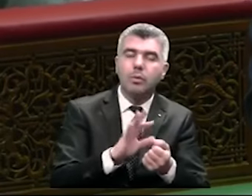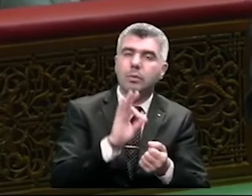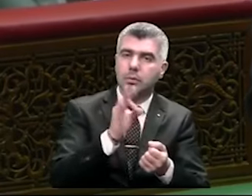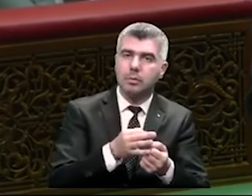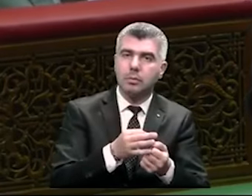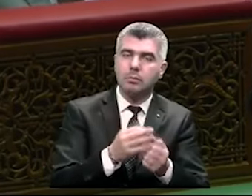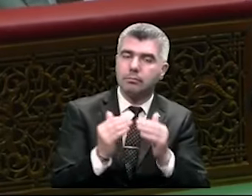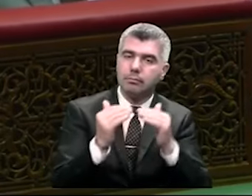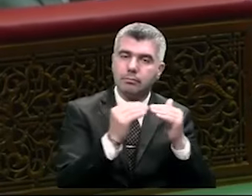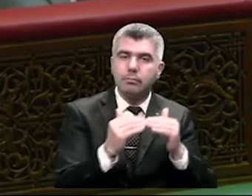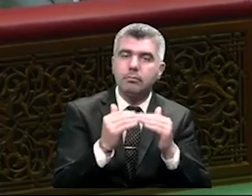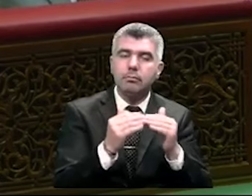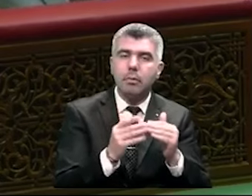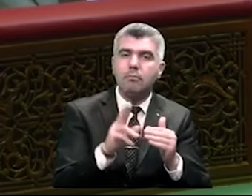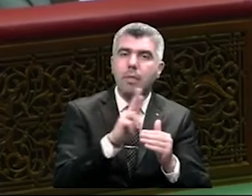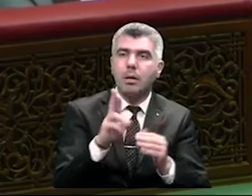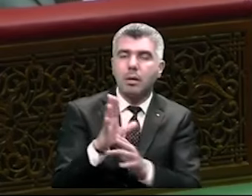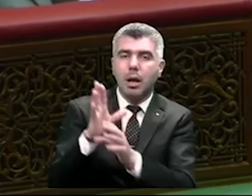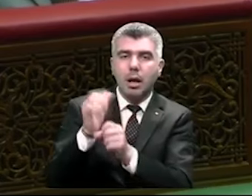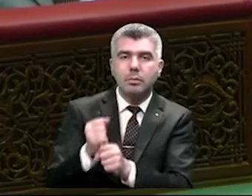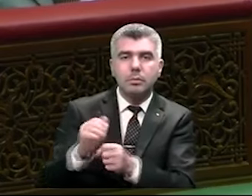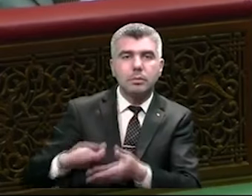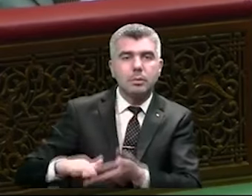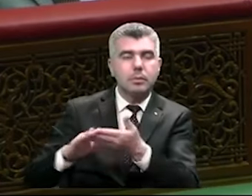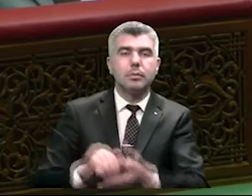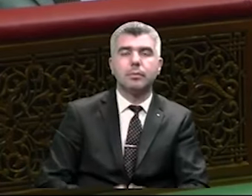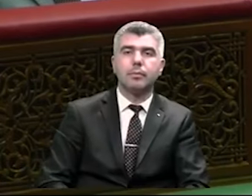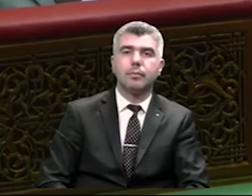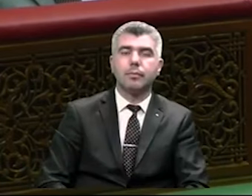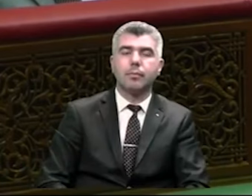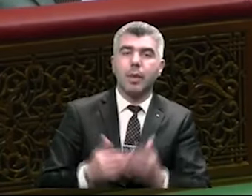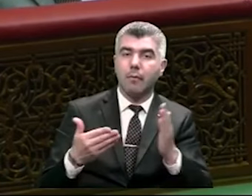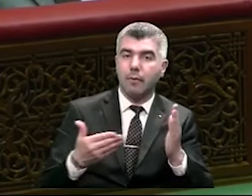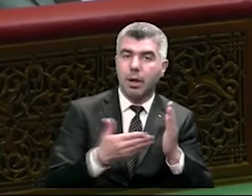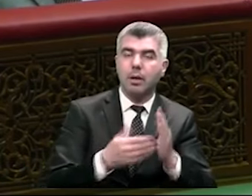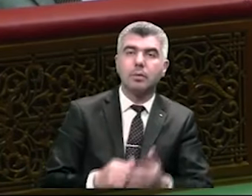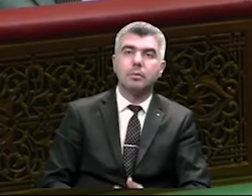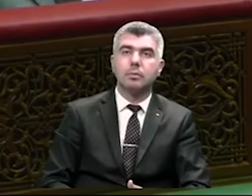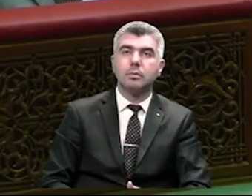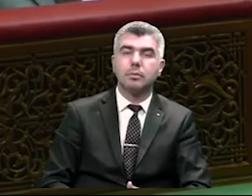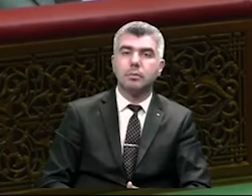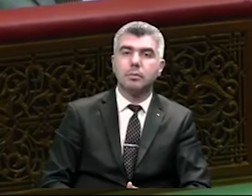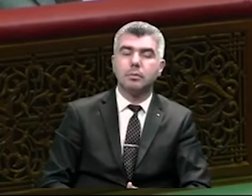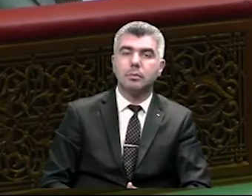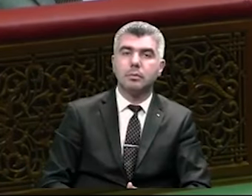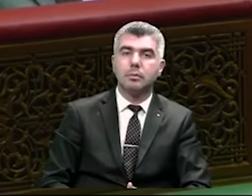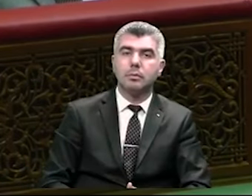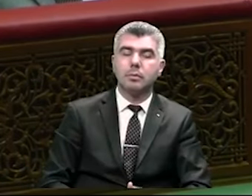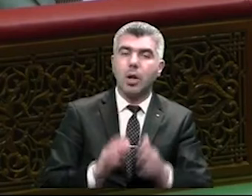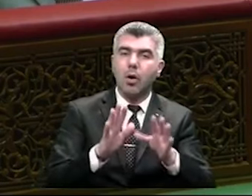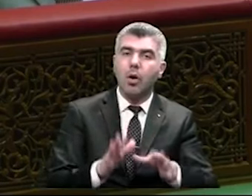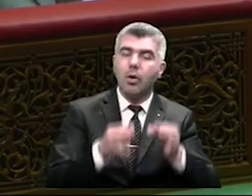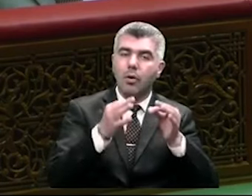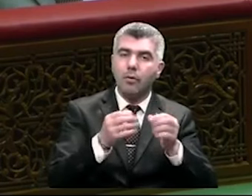وانسجام مع التوجيهات الملكيه الساميه اخيرا يعين الاعتبار مخرجات